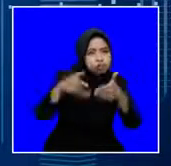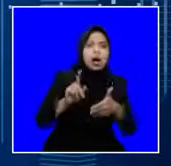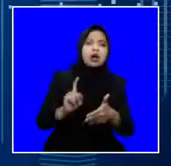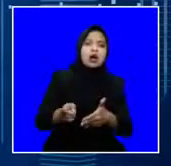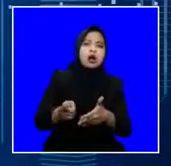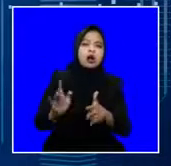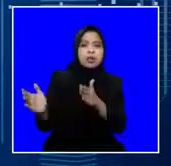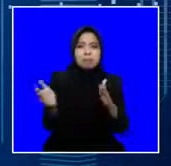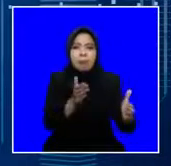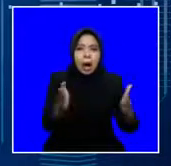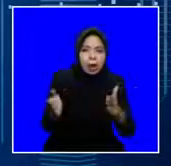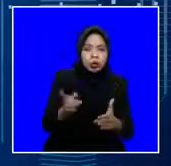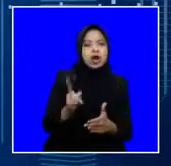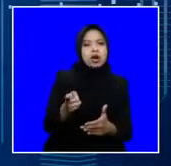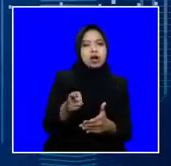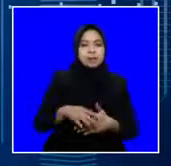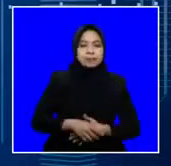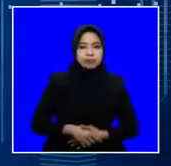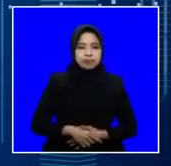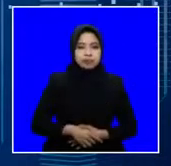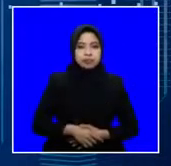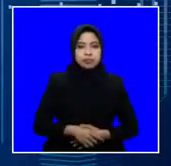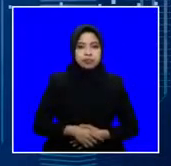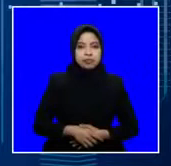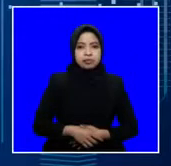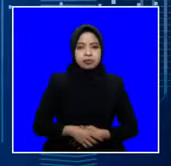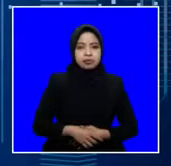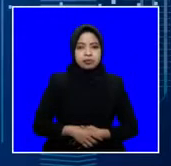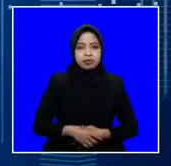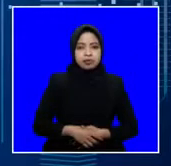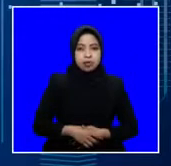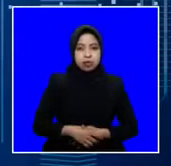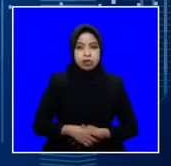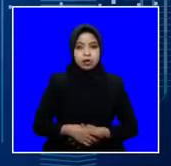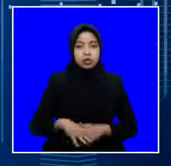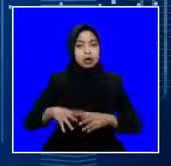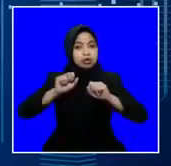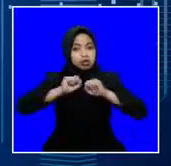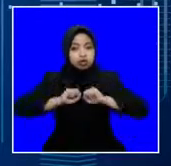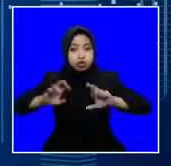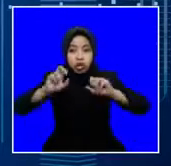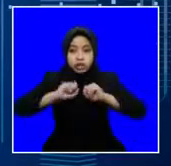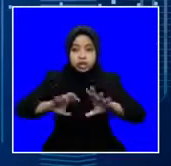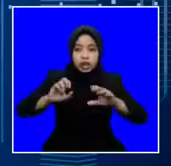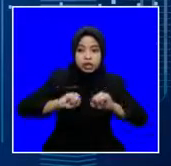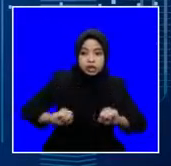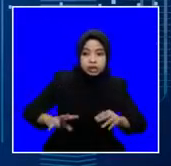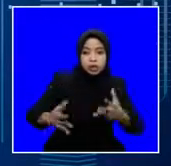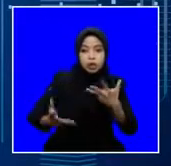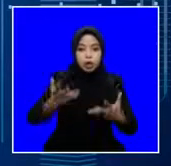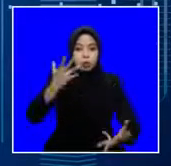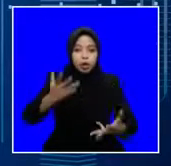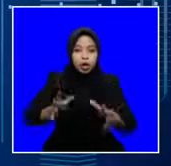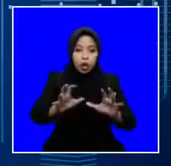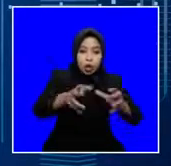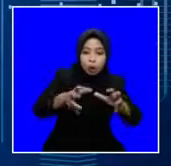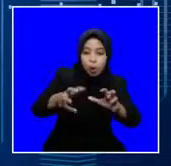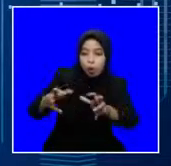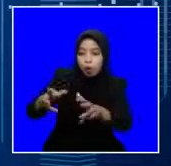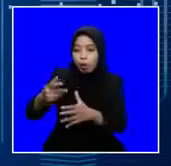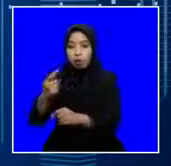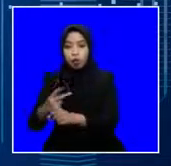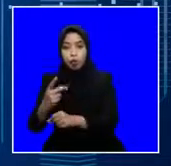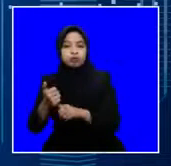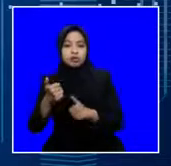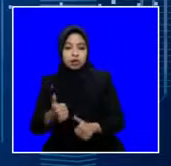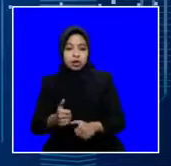akan menangani ini, dan juga secara eksternal sosialisasi kepada berbagai kelompok guru, dan